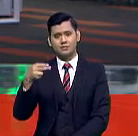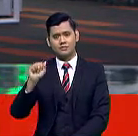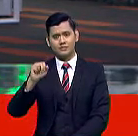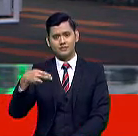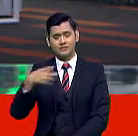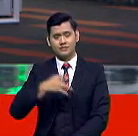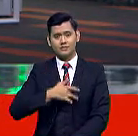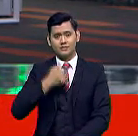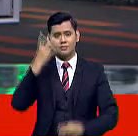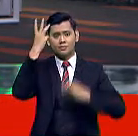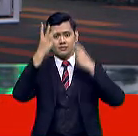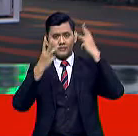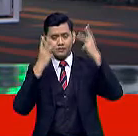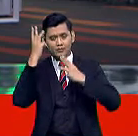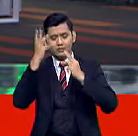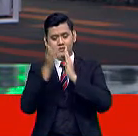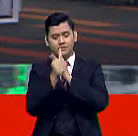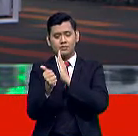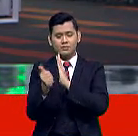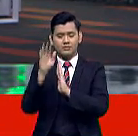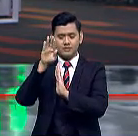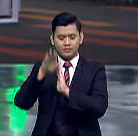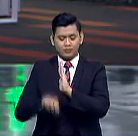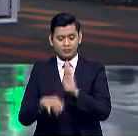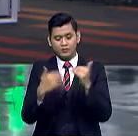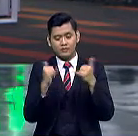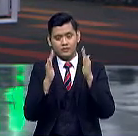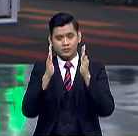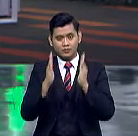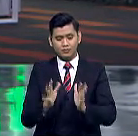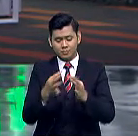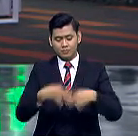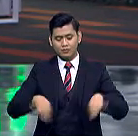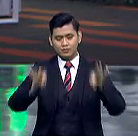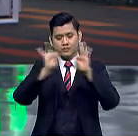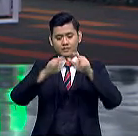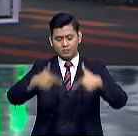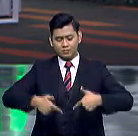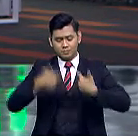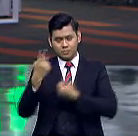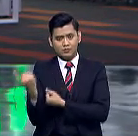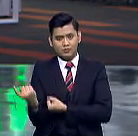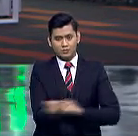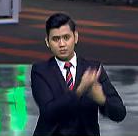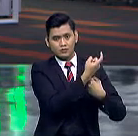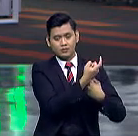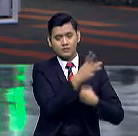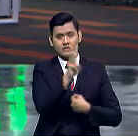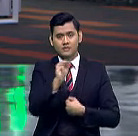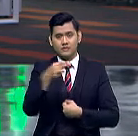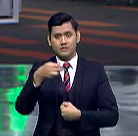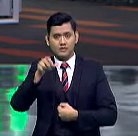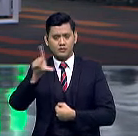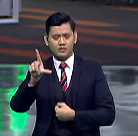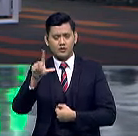lihat prestasi kurang memuaskan beberapa pemain utama dalam saingan ligahokie misyel musim ini Paling merisaukan adalah melibatkan